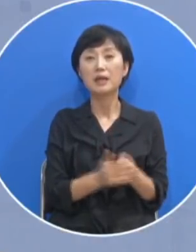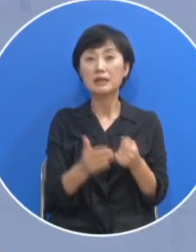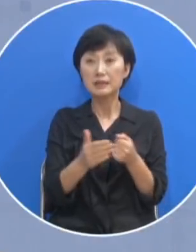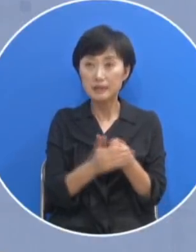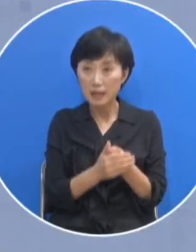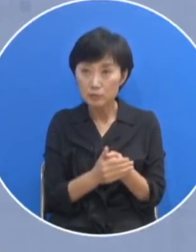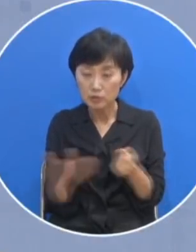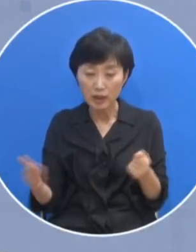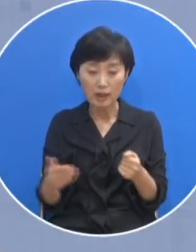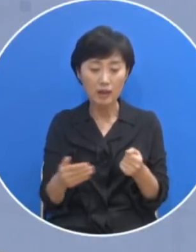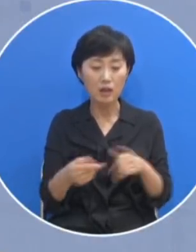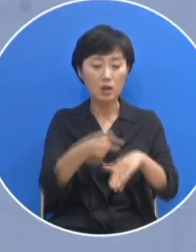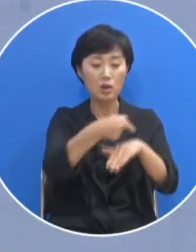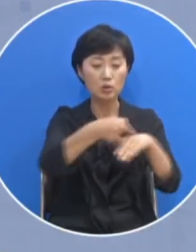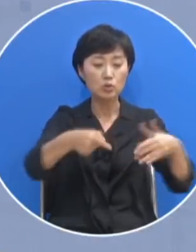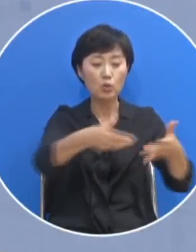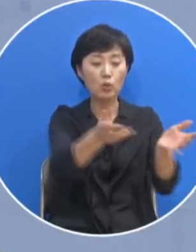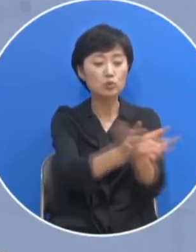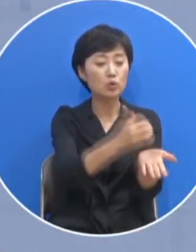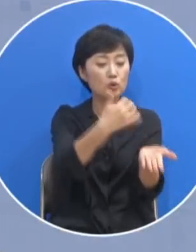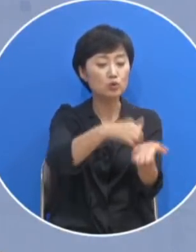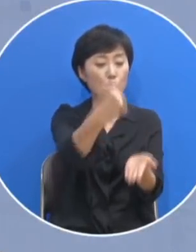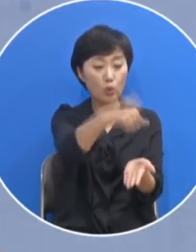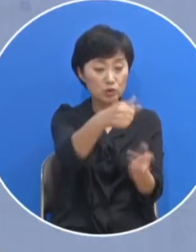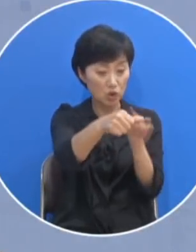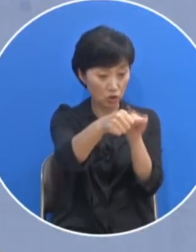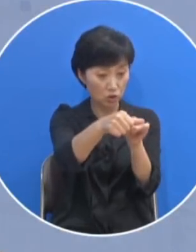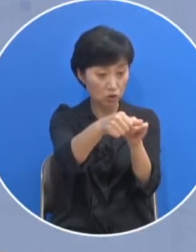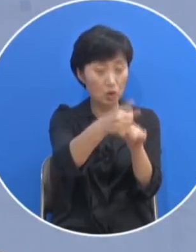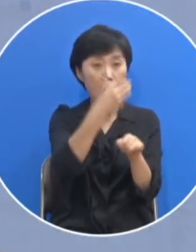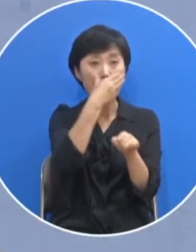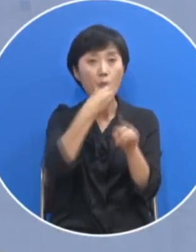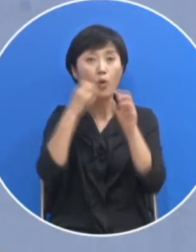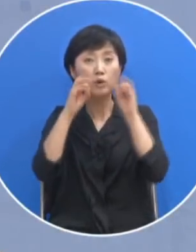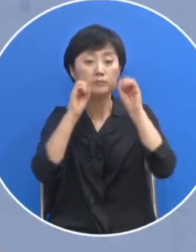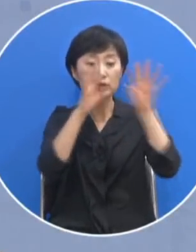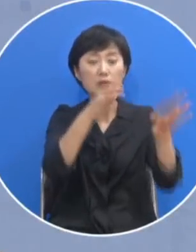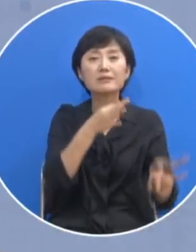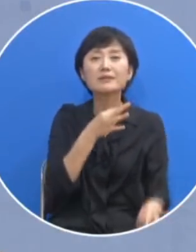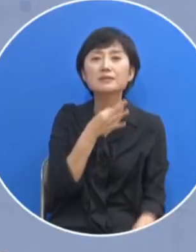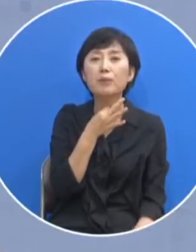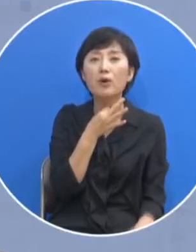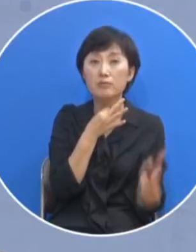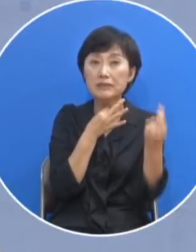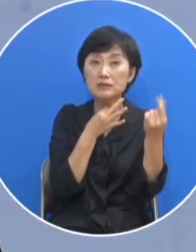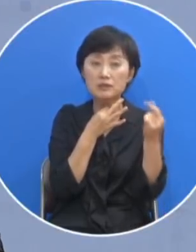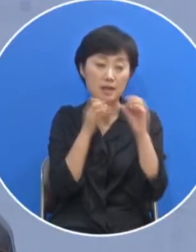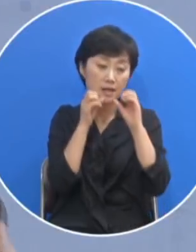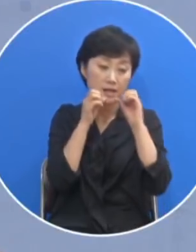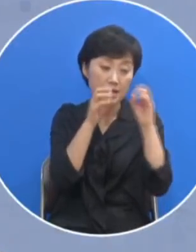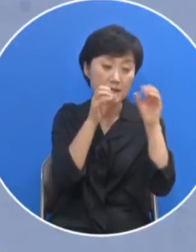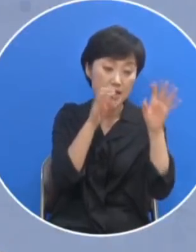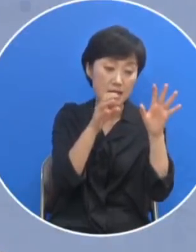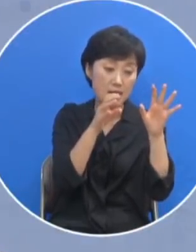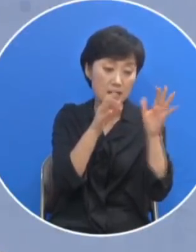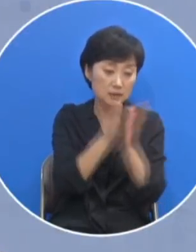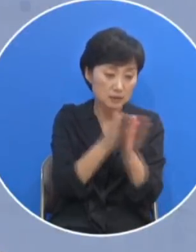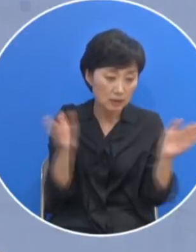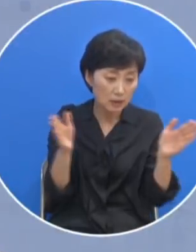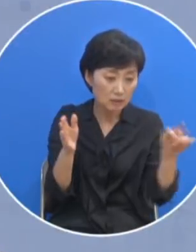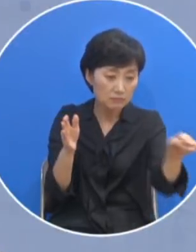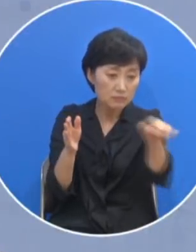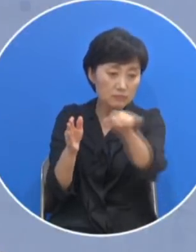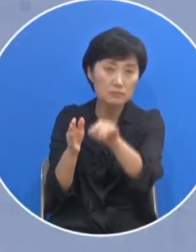하니까 또 느 전도가 안 하면서 있는 목사들은 요정도 막는 걸 잘해 우리에 대한 자료 가지고